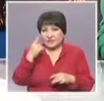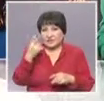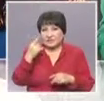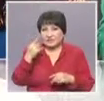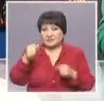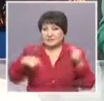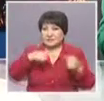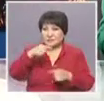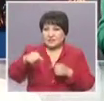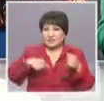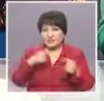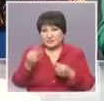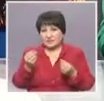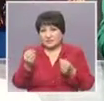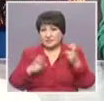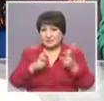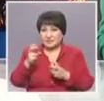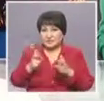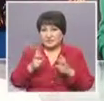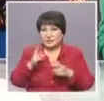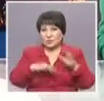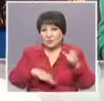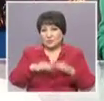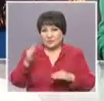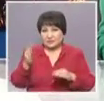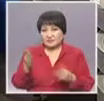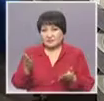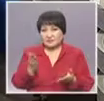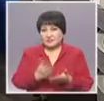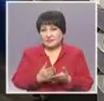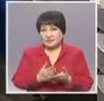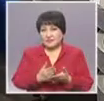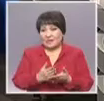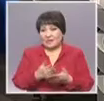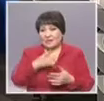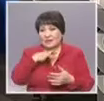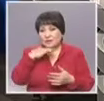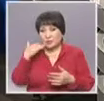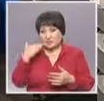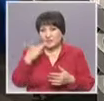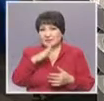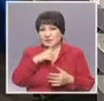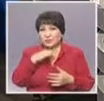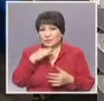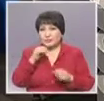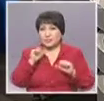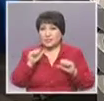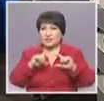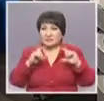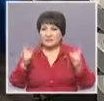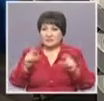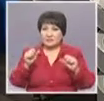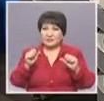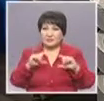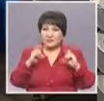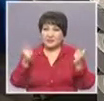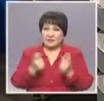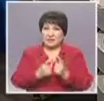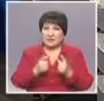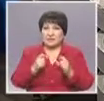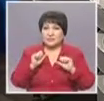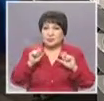ғой, мысалы жаңа жеке шағын футбол алаңдары деген көптеген спорт алаңдары, спорт